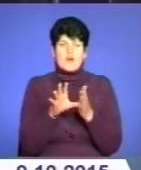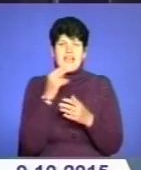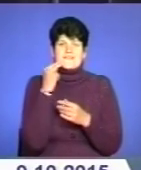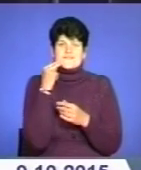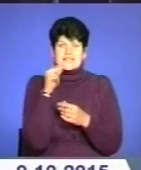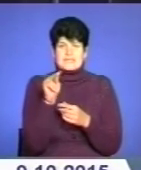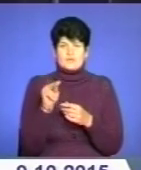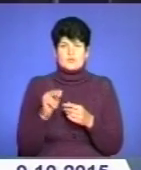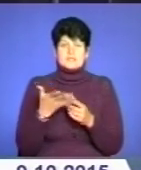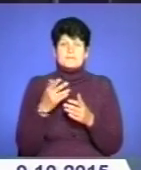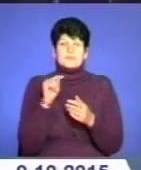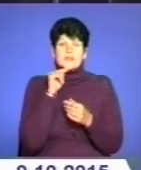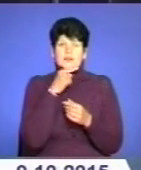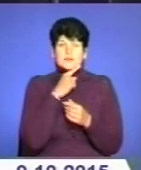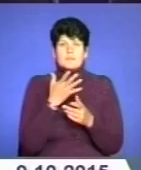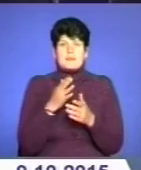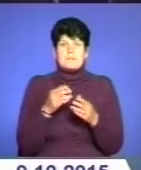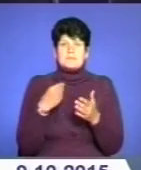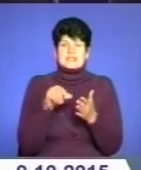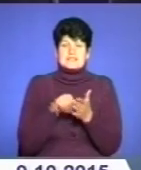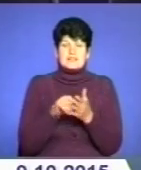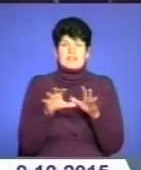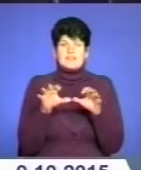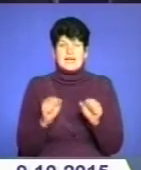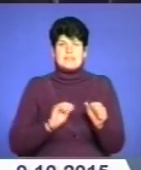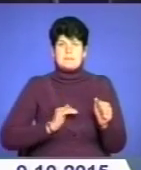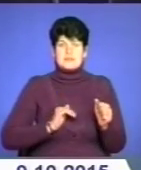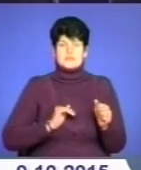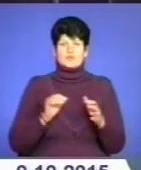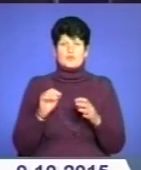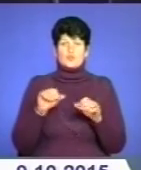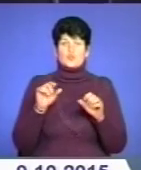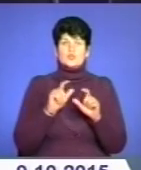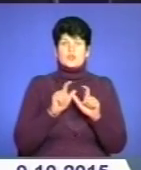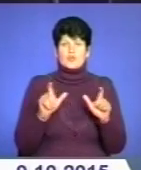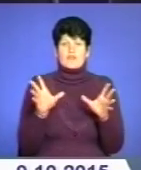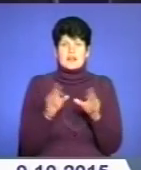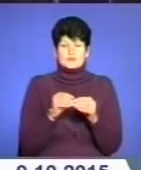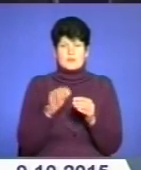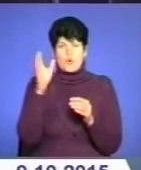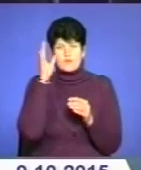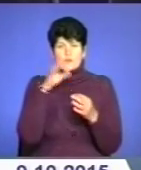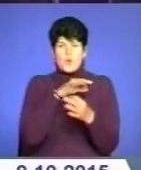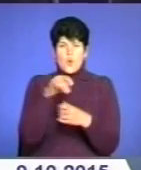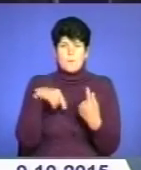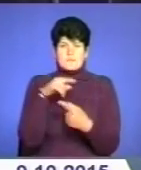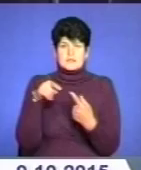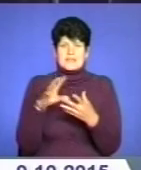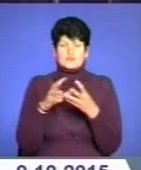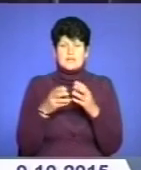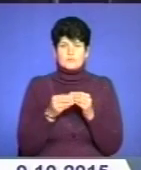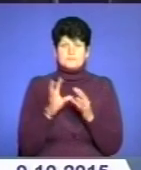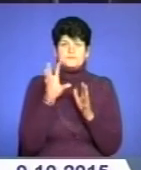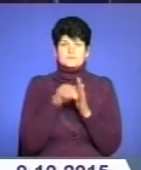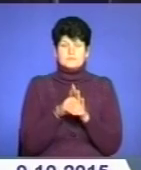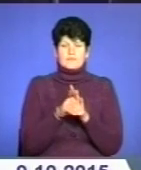енергоощадності. Представники влади, бізнесу, керівники підприємств та установ разом з науковцями обмінюються результатами впровадження локальних